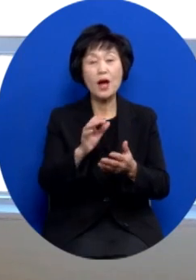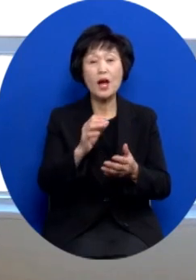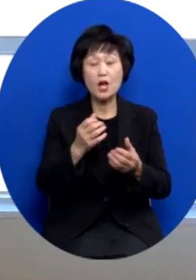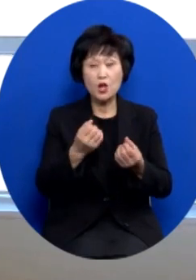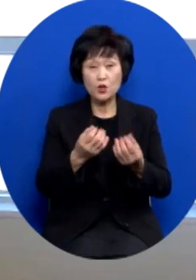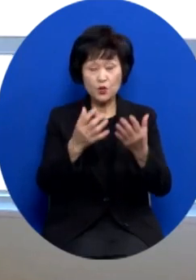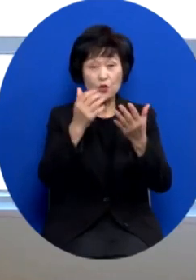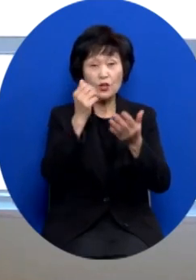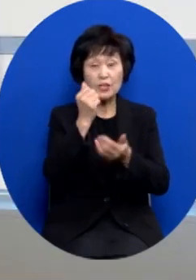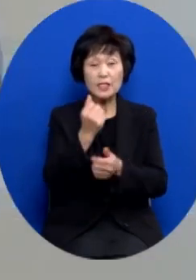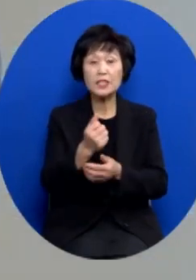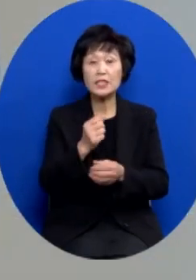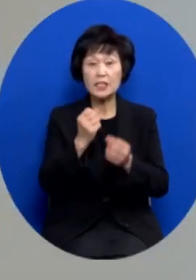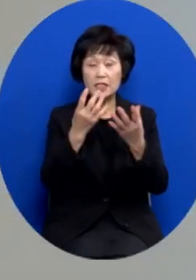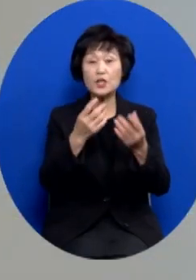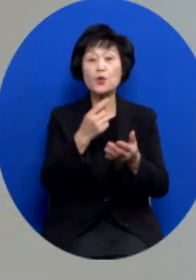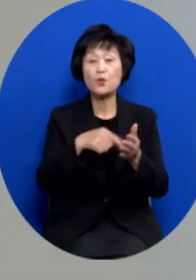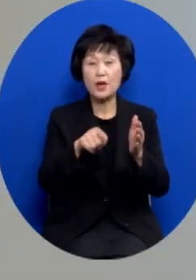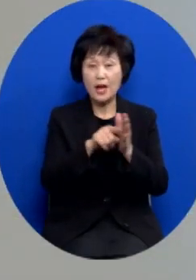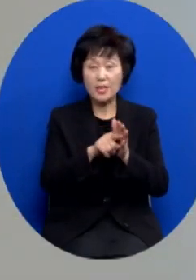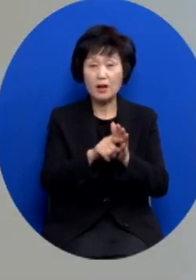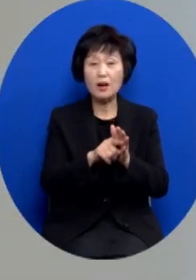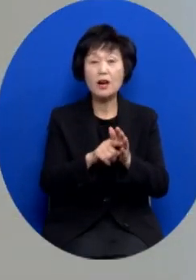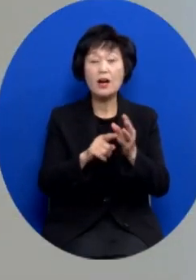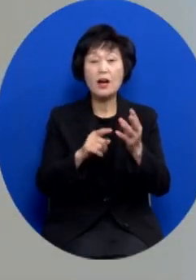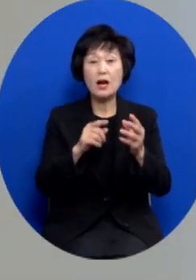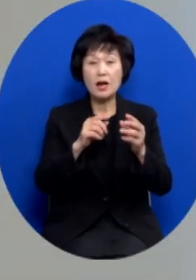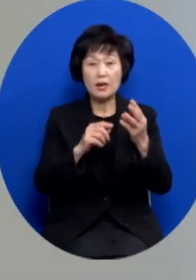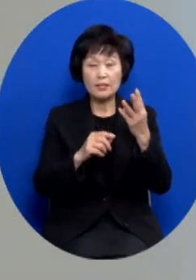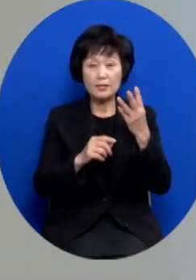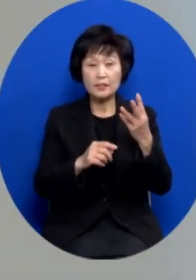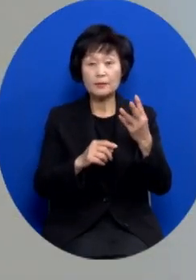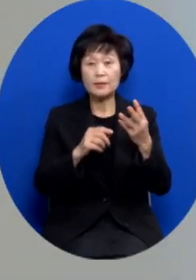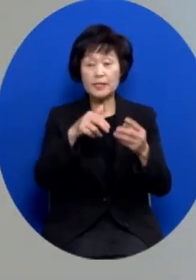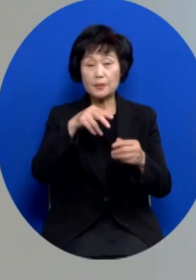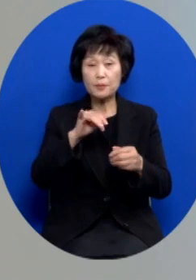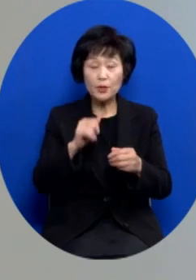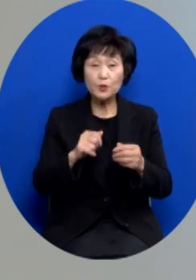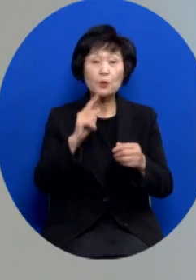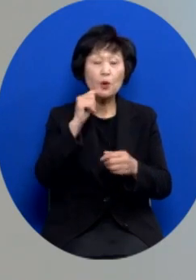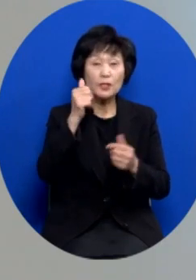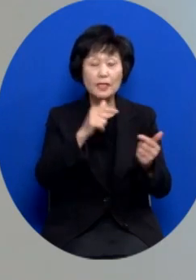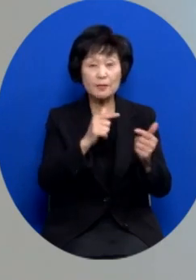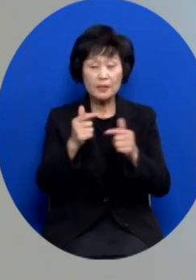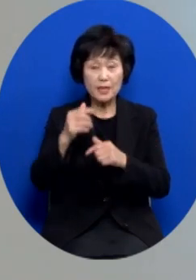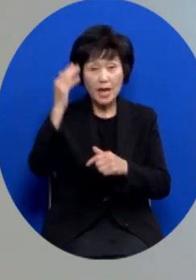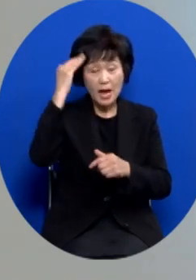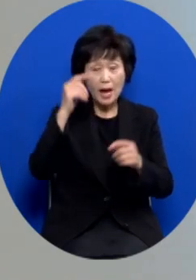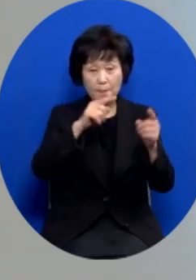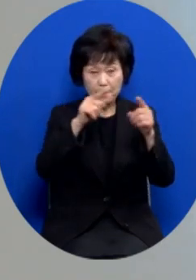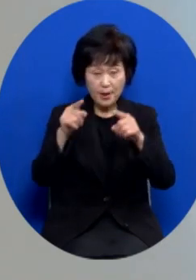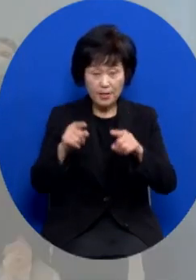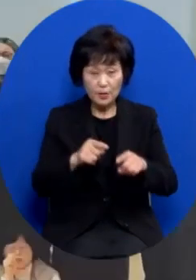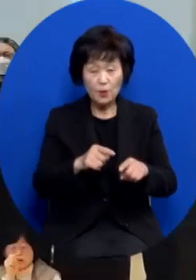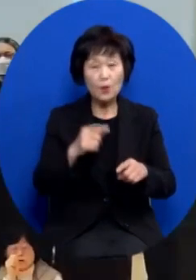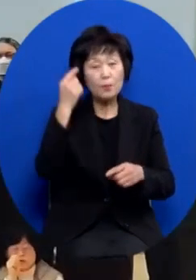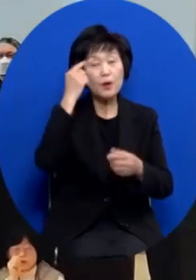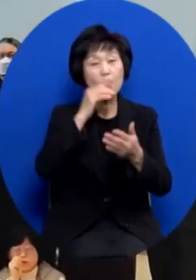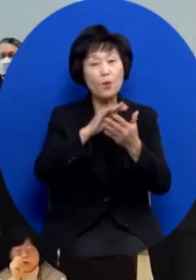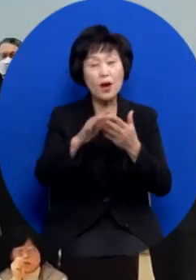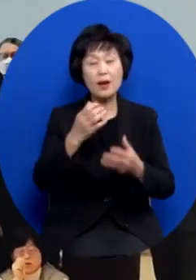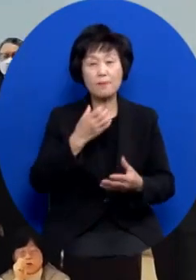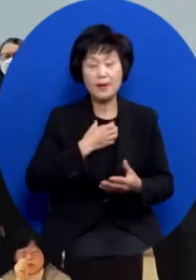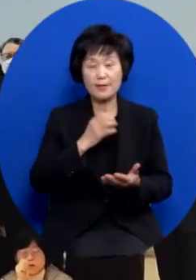대표회장을 맡았던 김요셉 고시영 정서영 심평종 목사에게 한반도 평화 메달을 수여했습니다